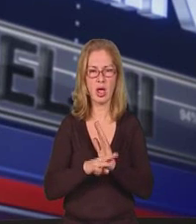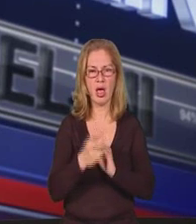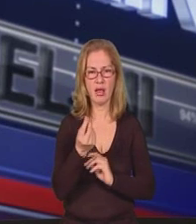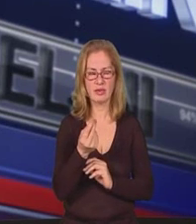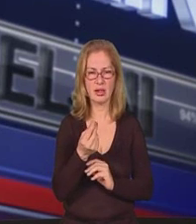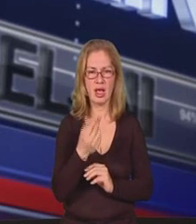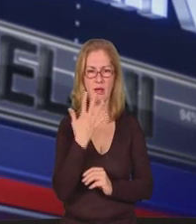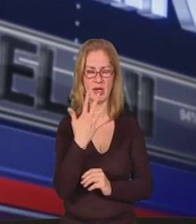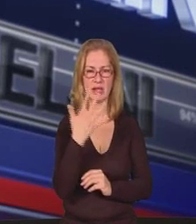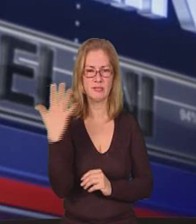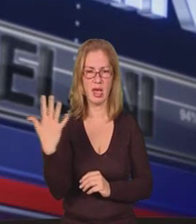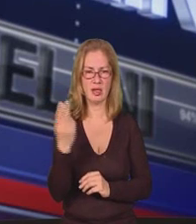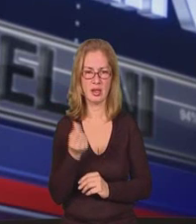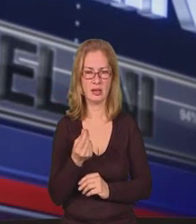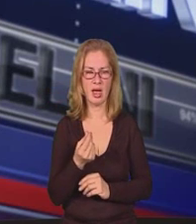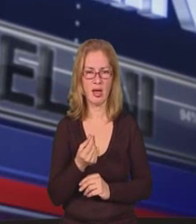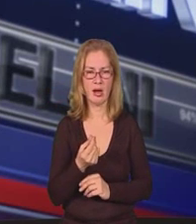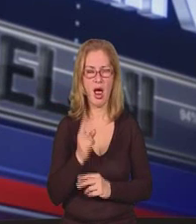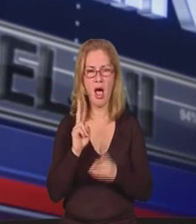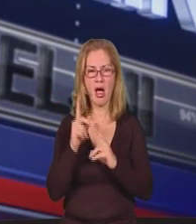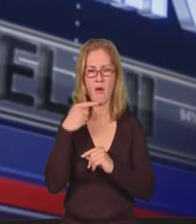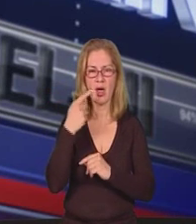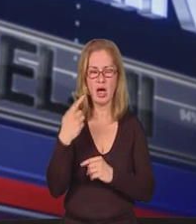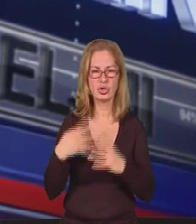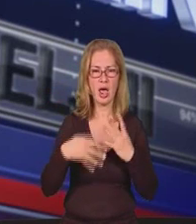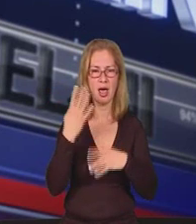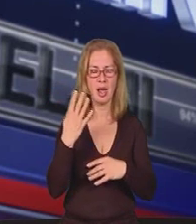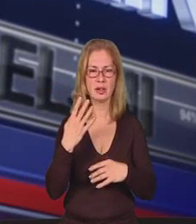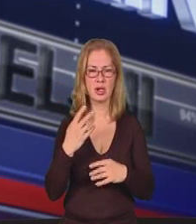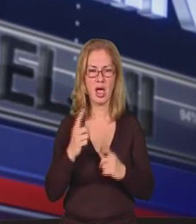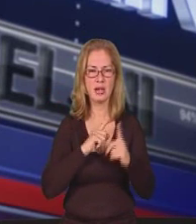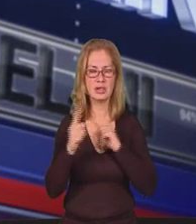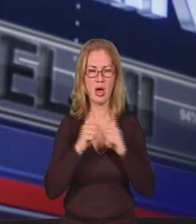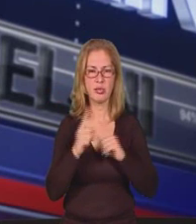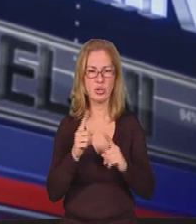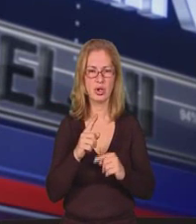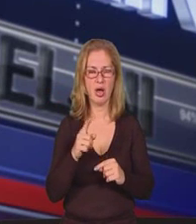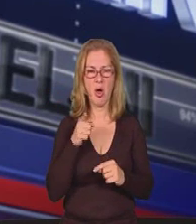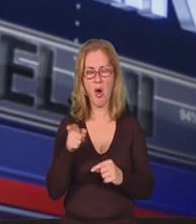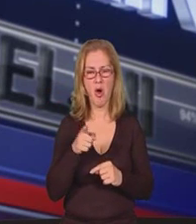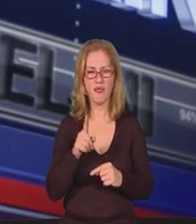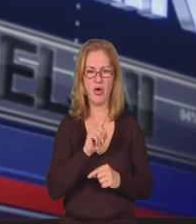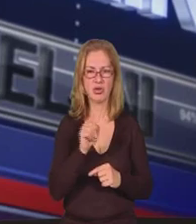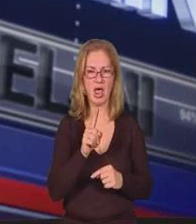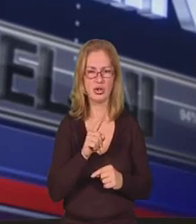cena karte bude 55 dinara. Ali sudeći po navodima iz gradskog saobraćajnog, ovakva inicijativa neće uroditi